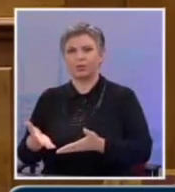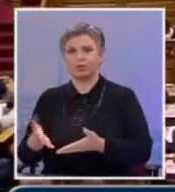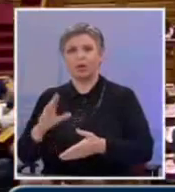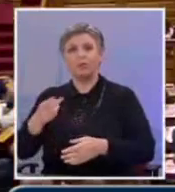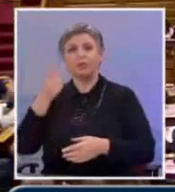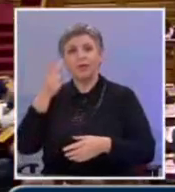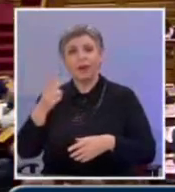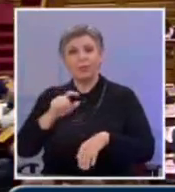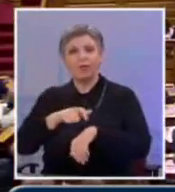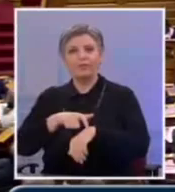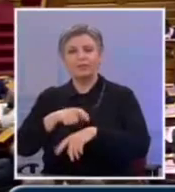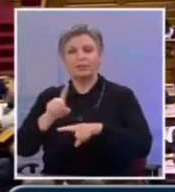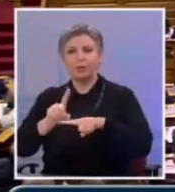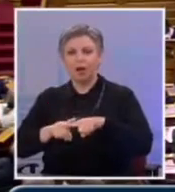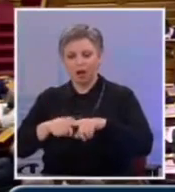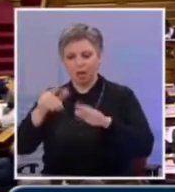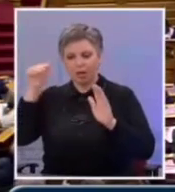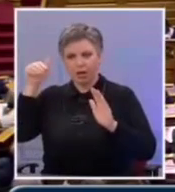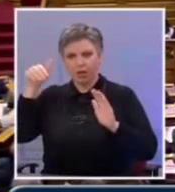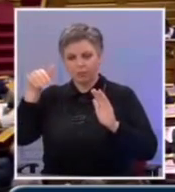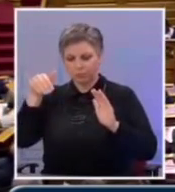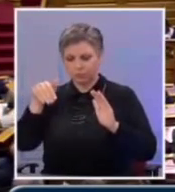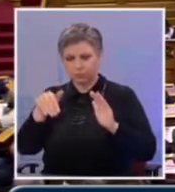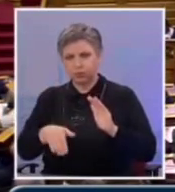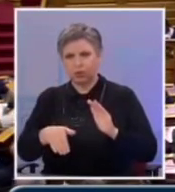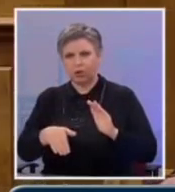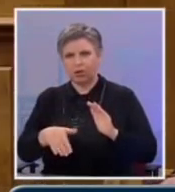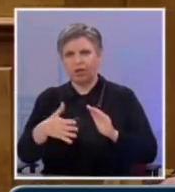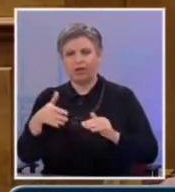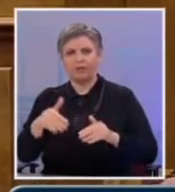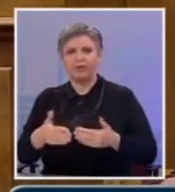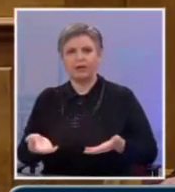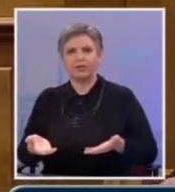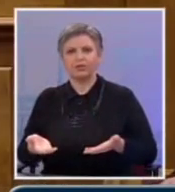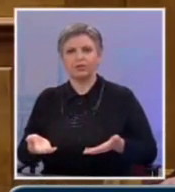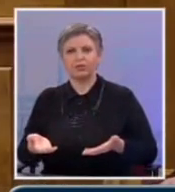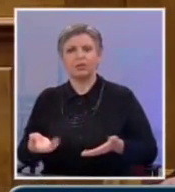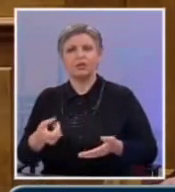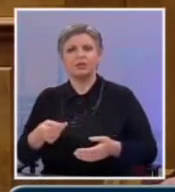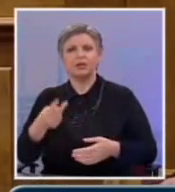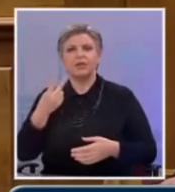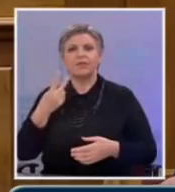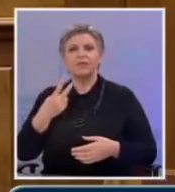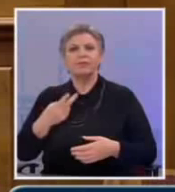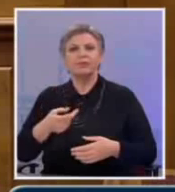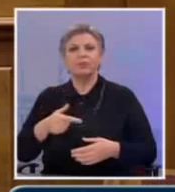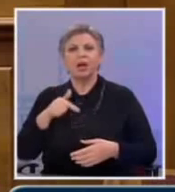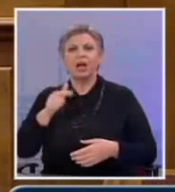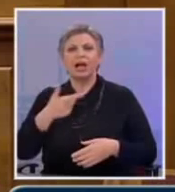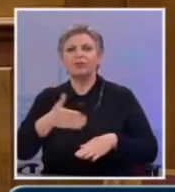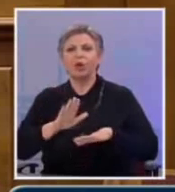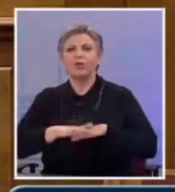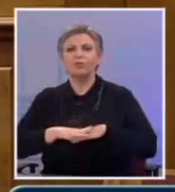η χώρα μας και βυθίζεται χρόνο με το χρόνο ακόμα περισσότερο είναι το γεγονός ότι μια πολιτική τάξη φορτωμένη με